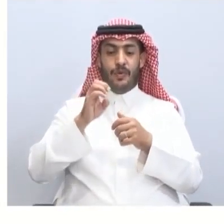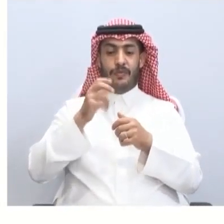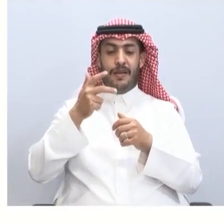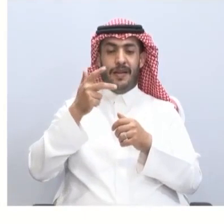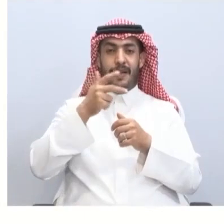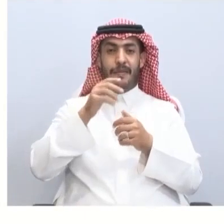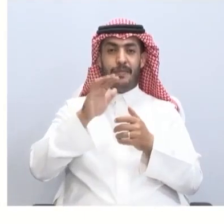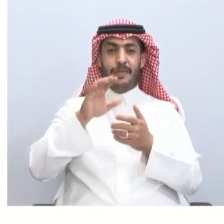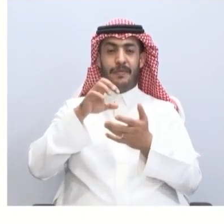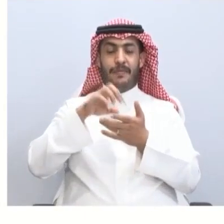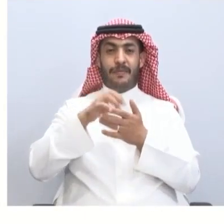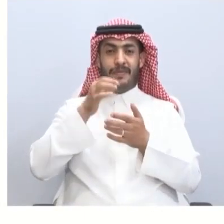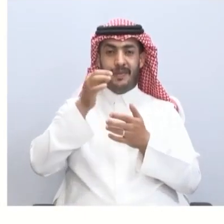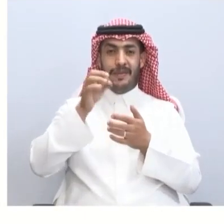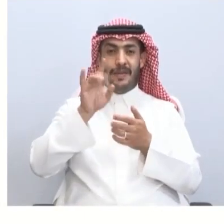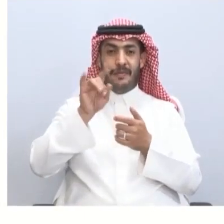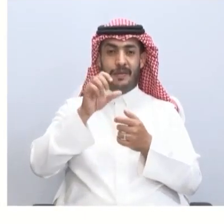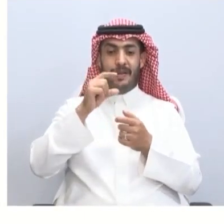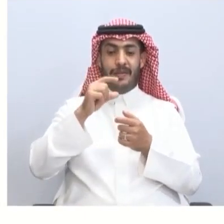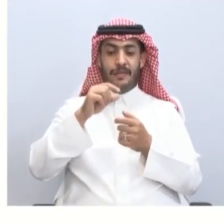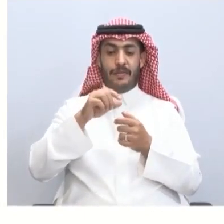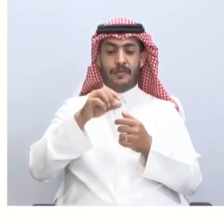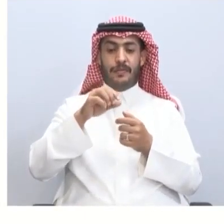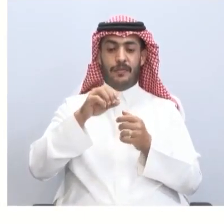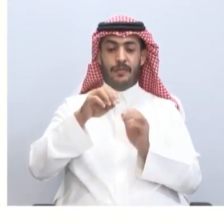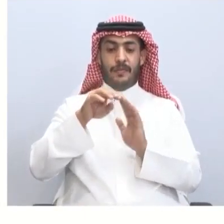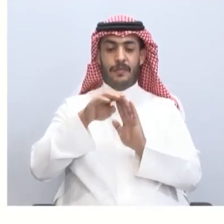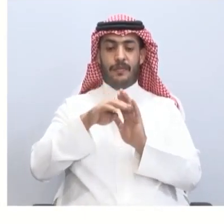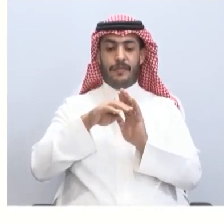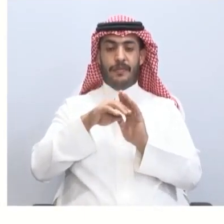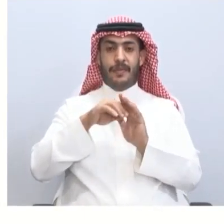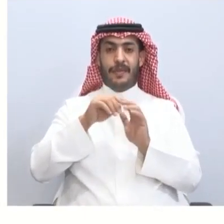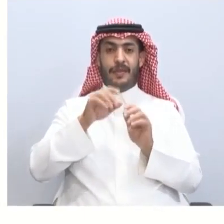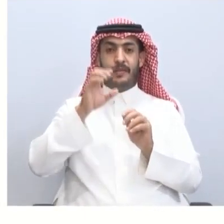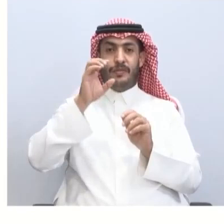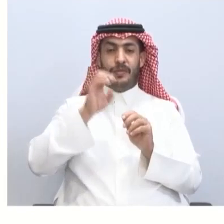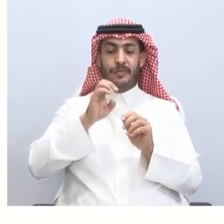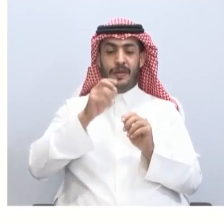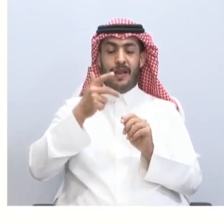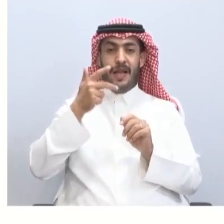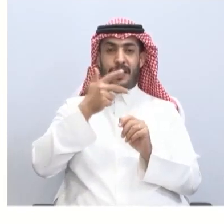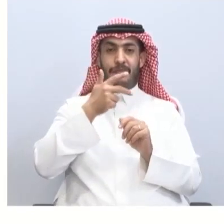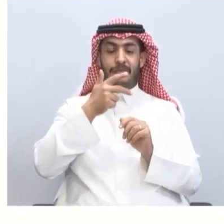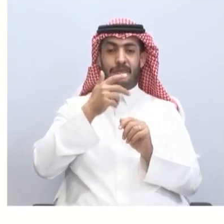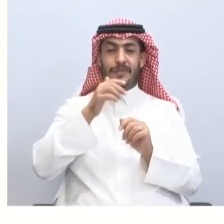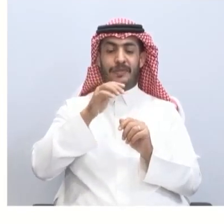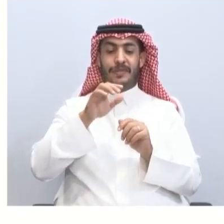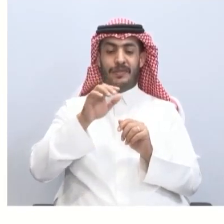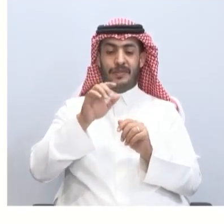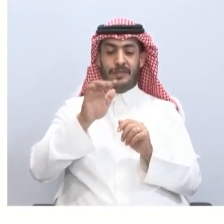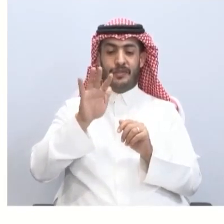غرب البلاد اذا جنوب غرب البلاد ففي الجنوب الغربي من شبه